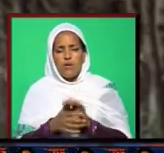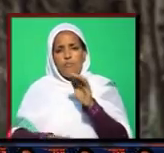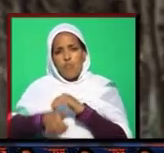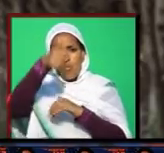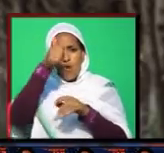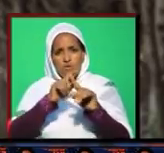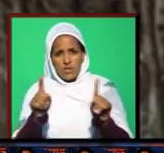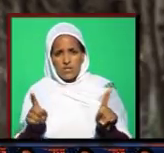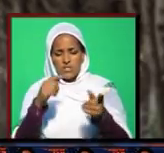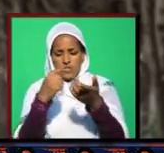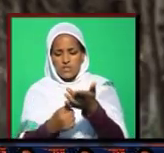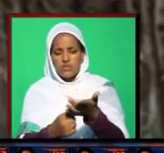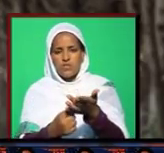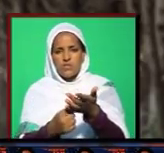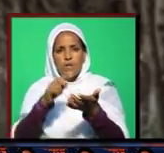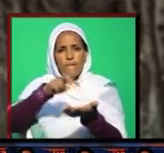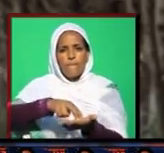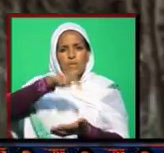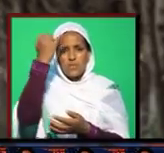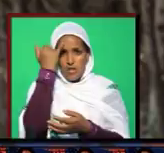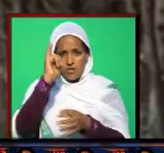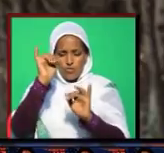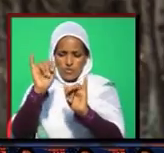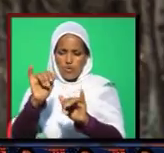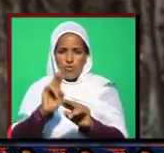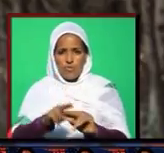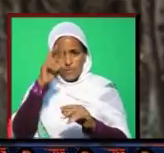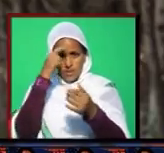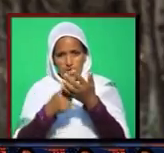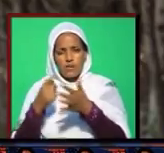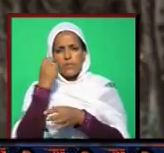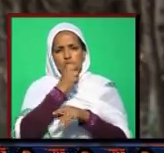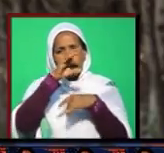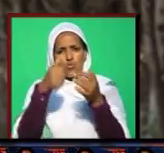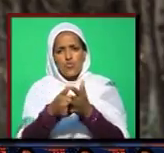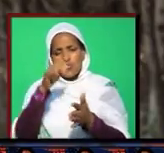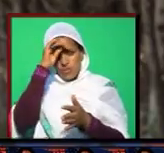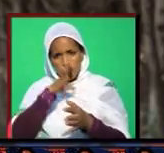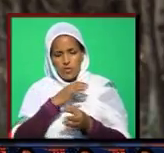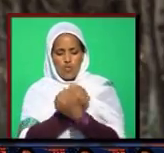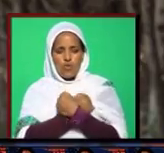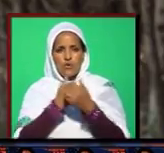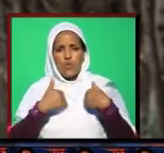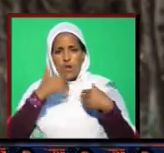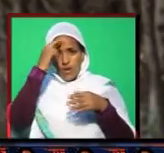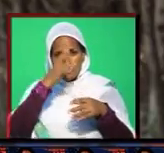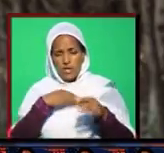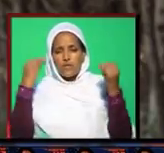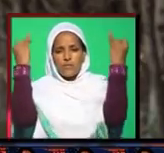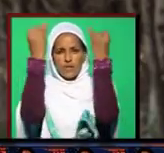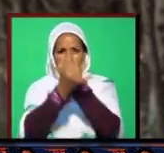ያደርጋል። በዋናነት ግን ከዚህ መነሻ ሐሳቡ ከላይ እንዳልነው በልሳን መናገር ሁሉም ሰው ወዶ